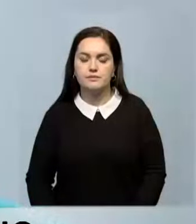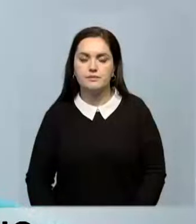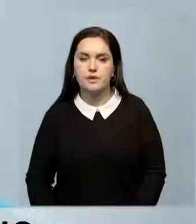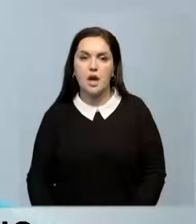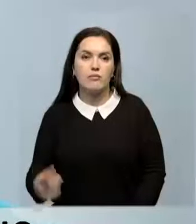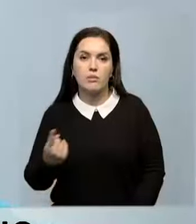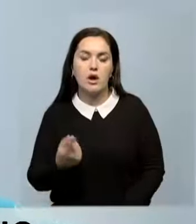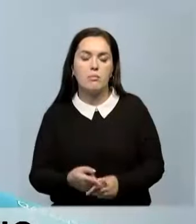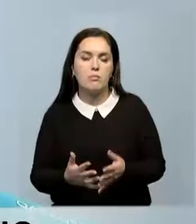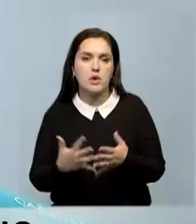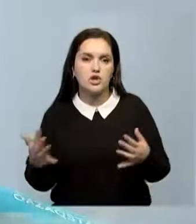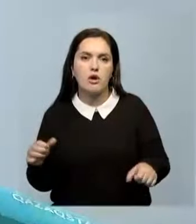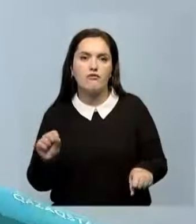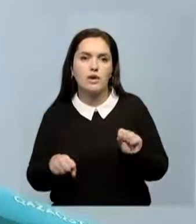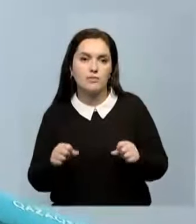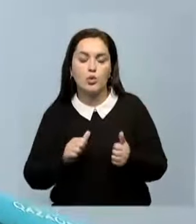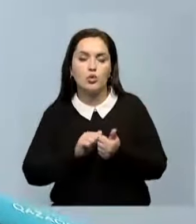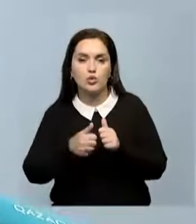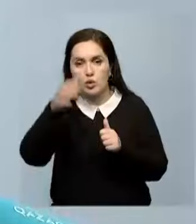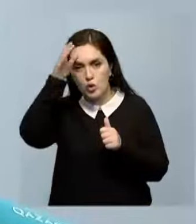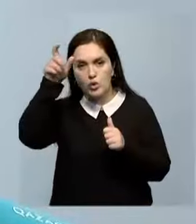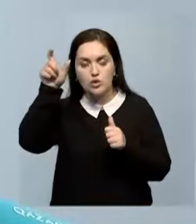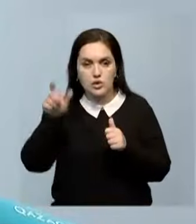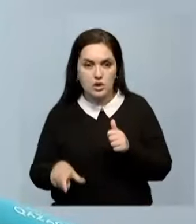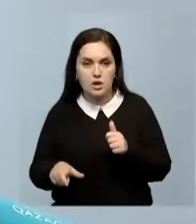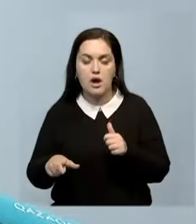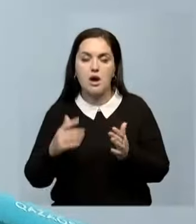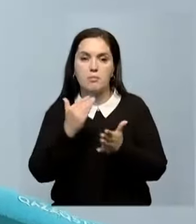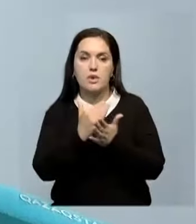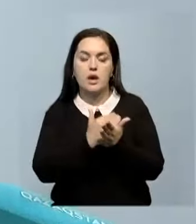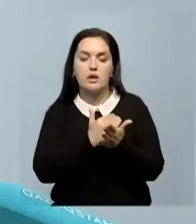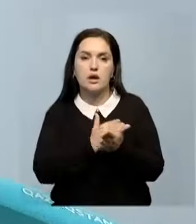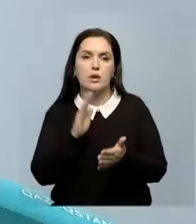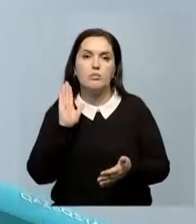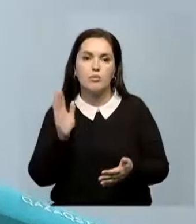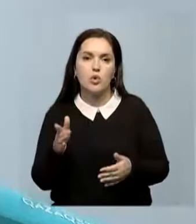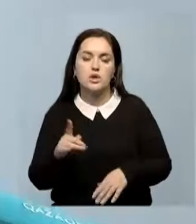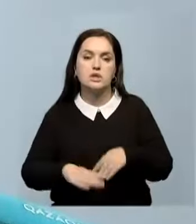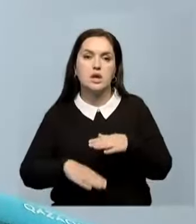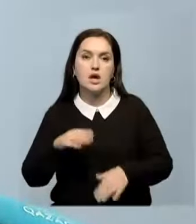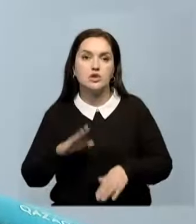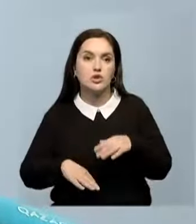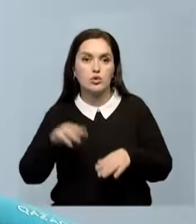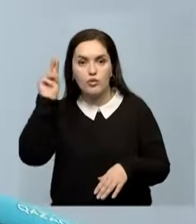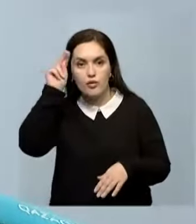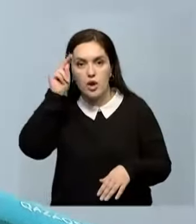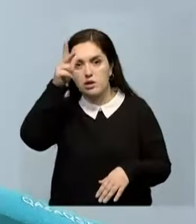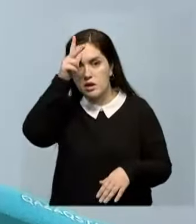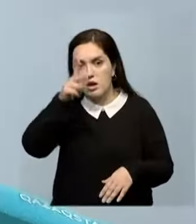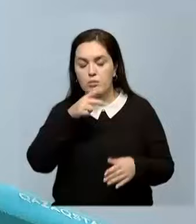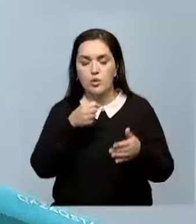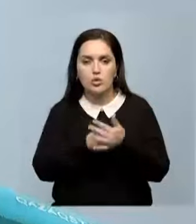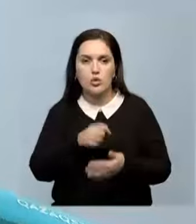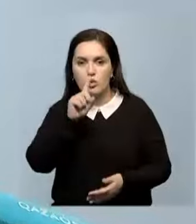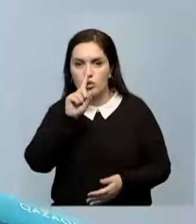Во-первых, это большая возможность для обмена учеными. Программа предполагает стажировки, начиная от 3 месяцев до